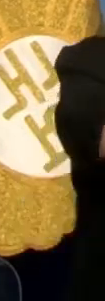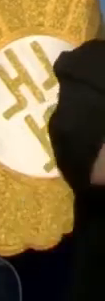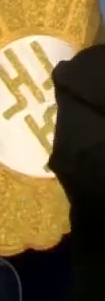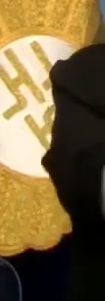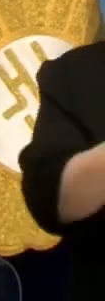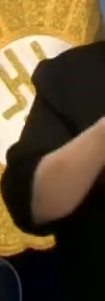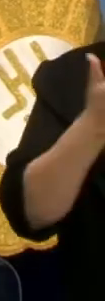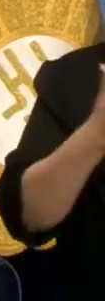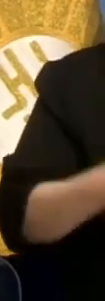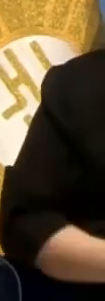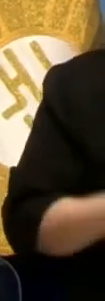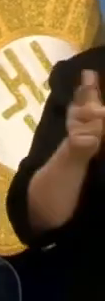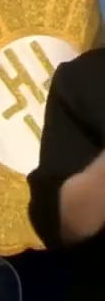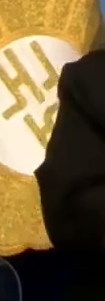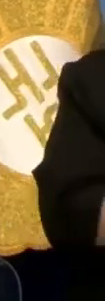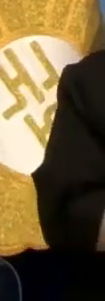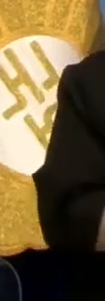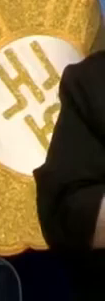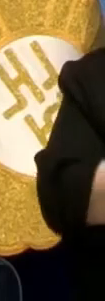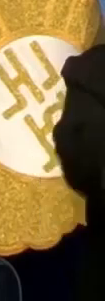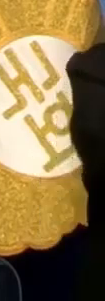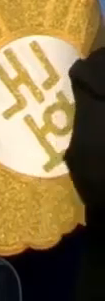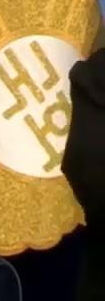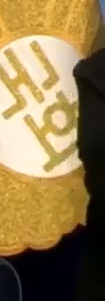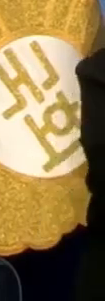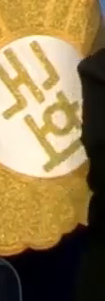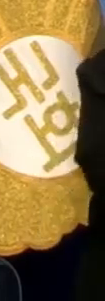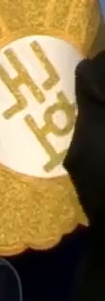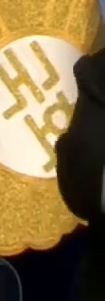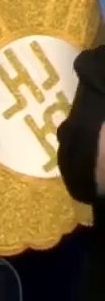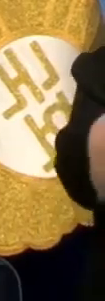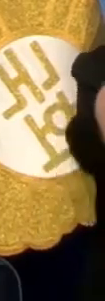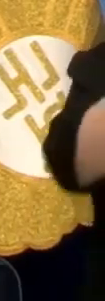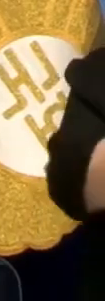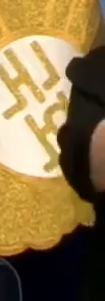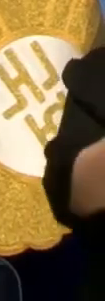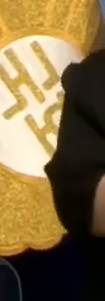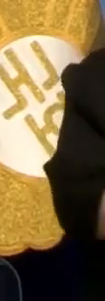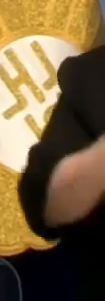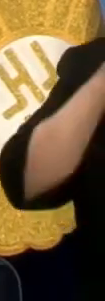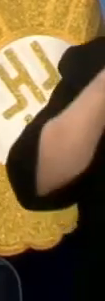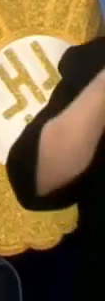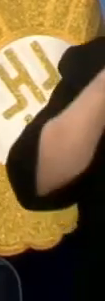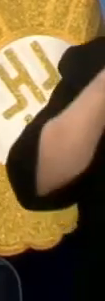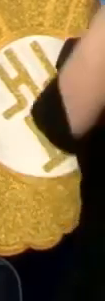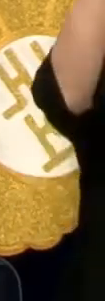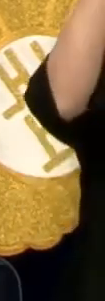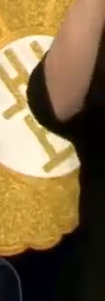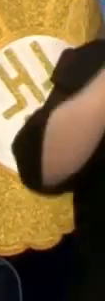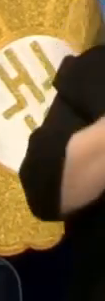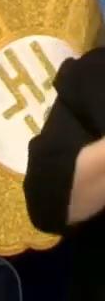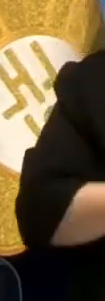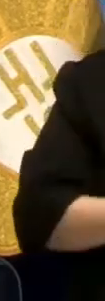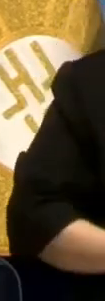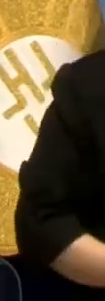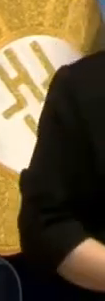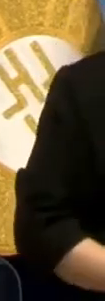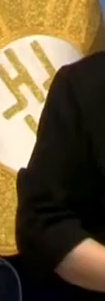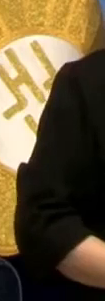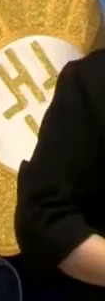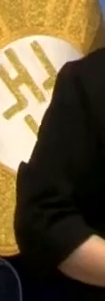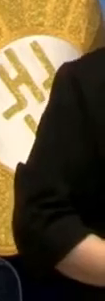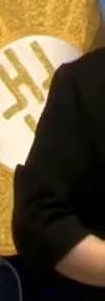아니다. 그동안 반려인들과 동물보호단체들이 수없이 외쳐왔던 말입니다. 이